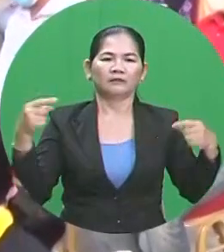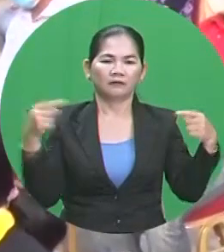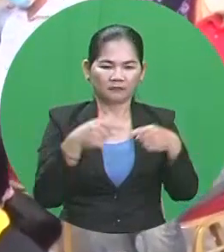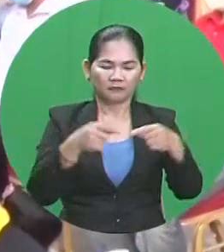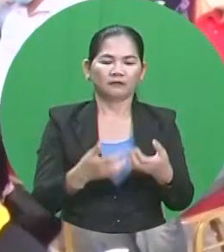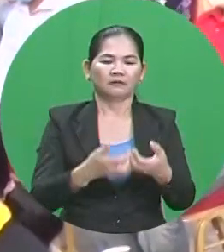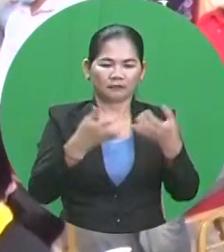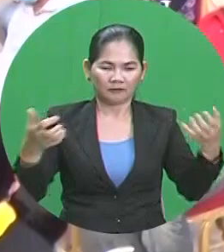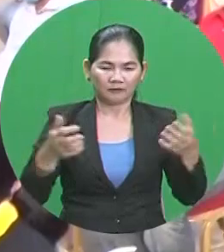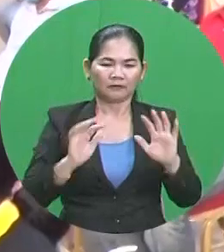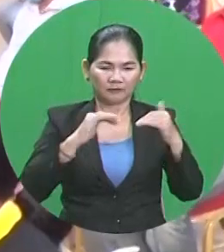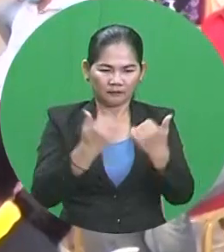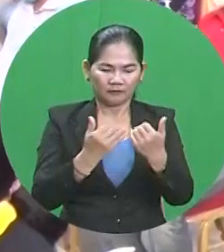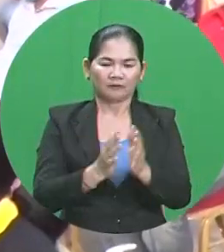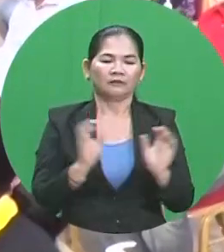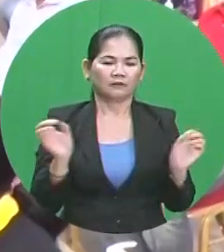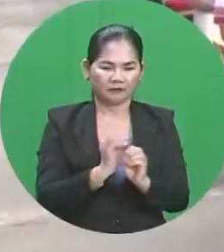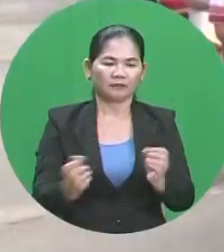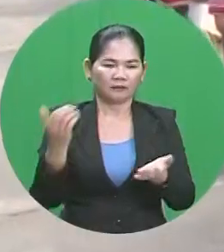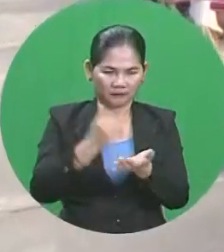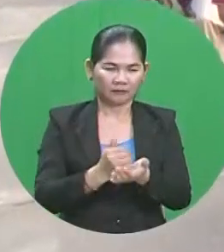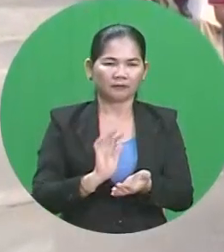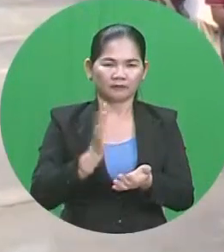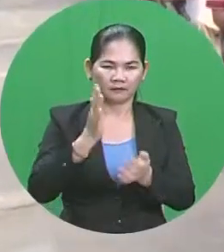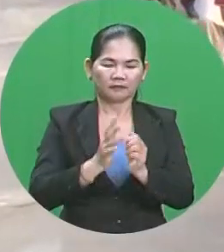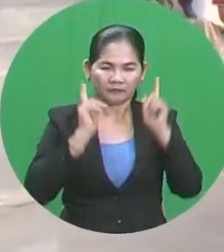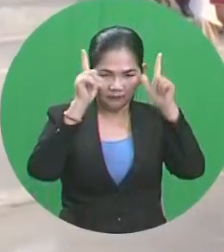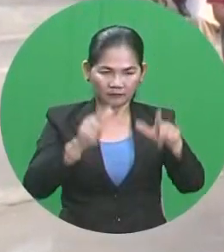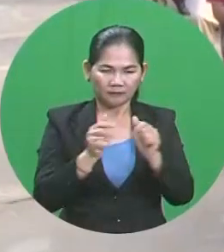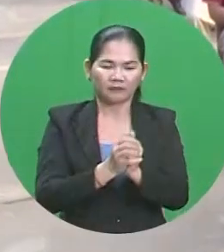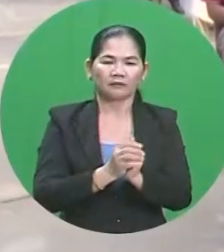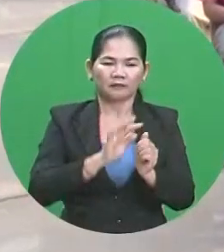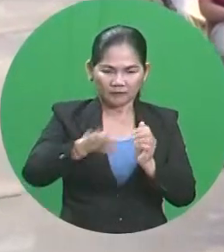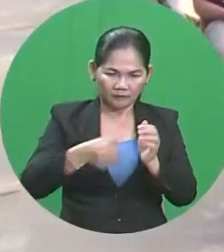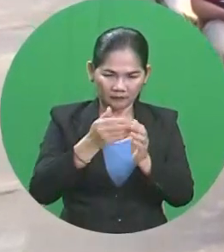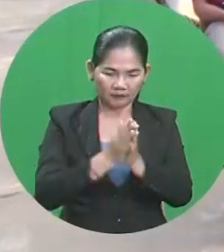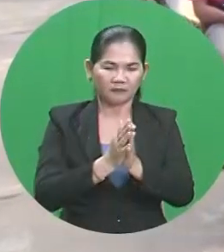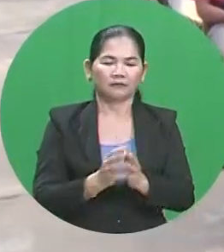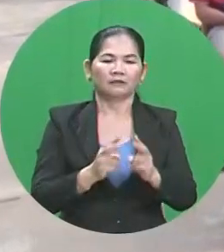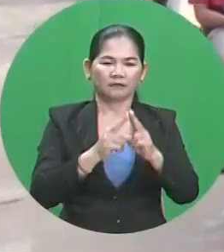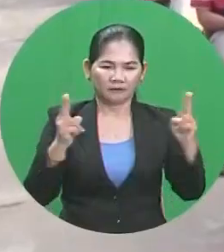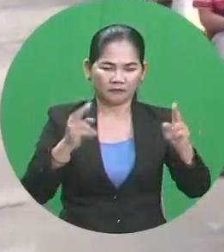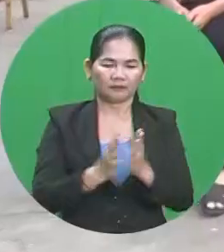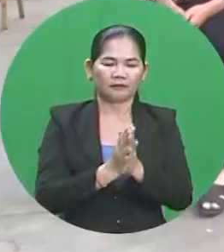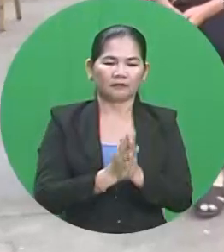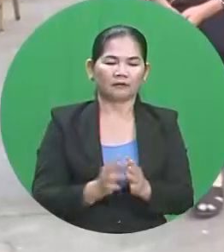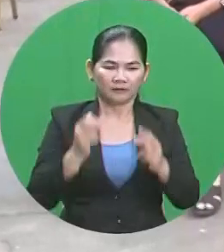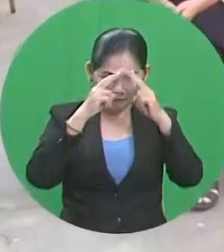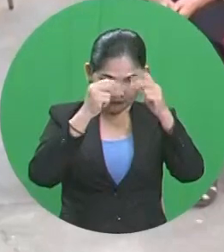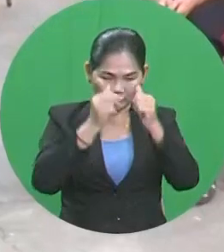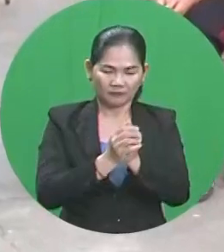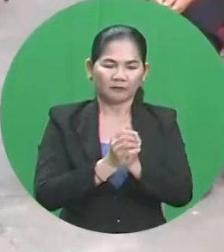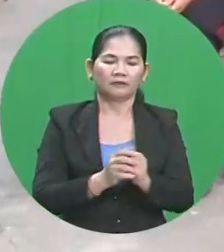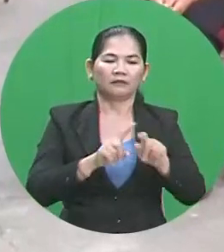បែកបាក់រវាងជាតិសាសន៍និងសាសនាម្ដងណាឡើយឯកឧត្តមក៏បានថ្លែងអំណរគុណយ៉ាងជ្រាលជ្រៅចំពោះសម្ដេចតេជោ